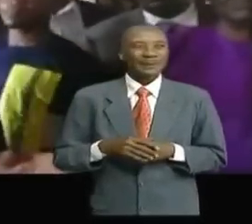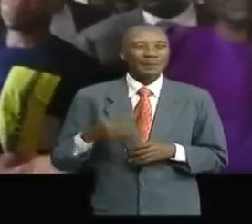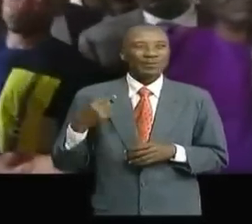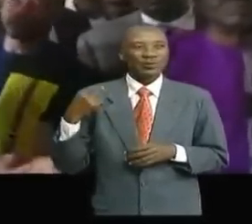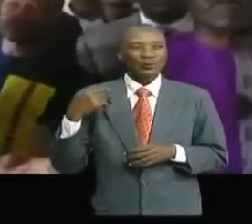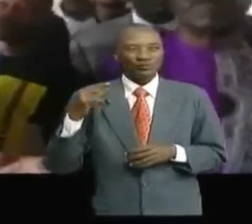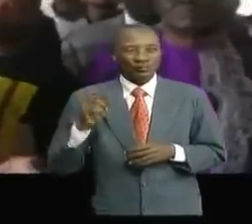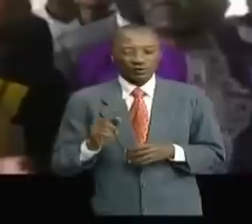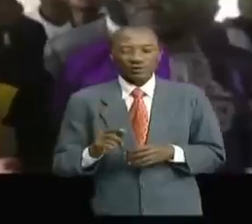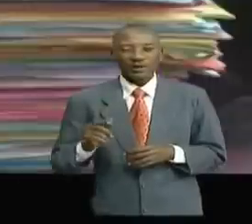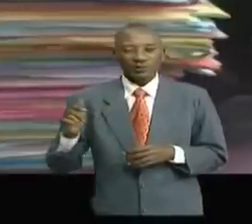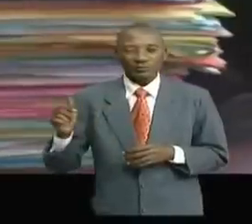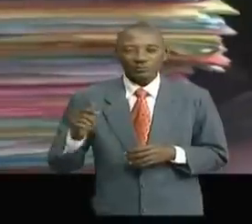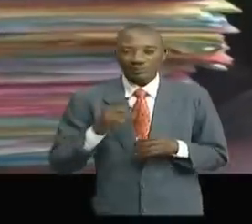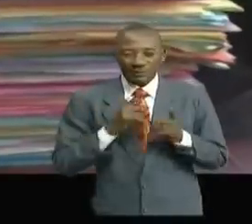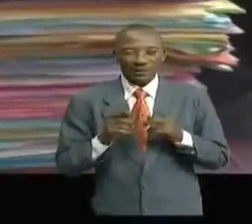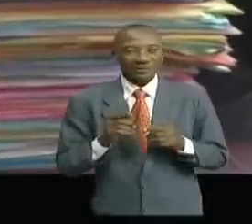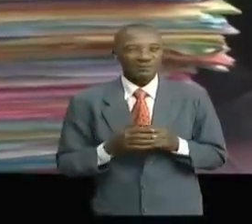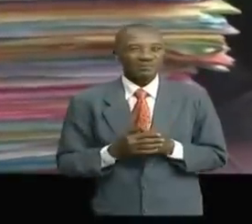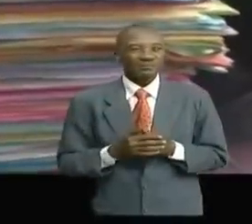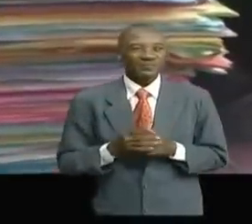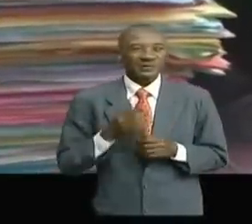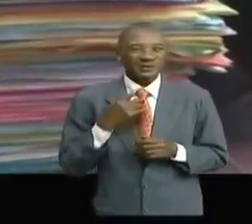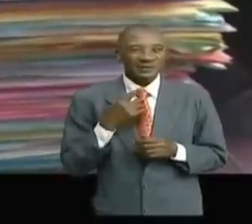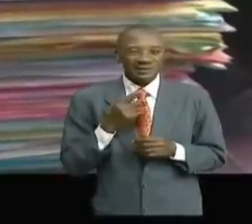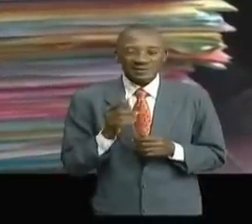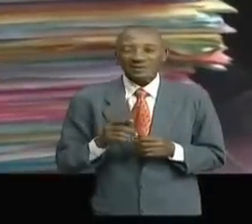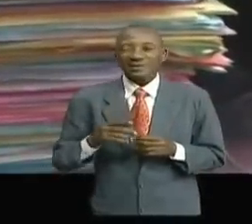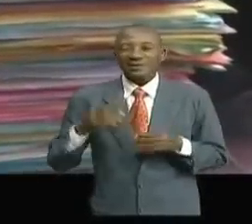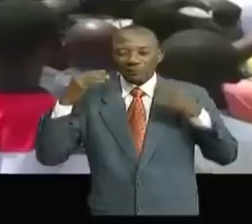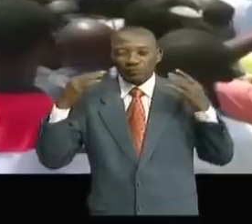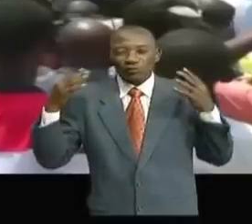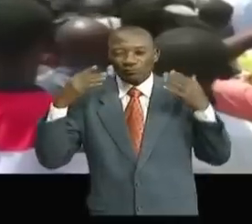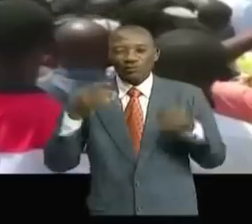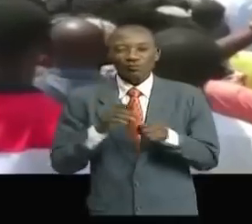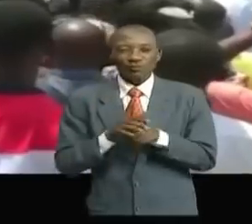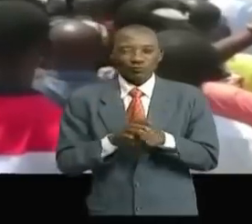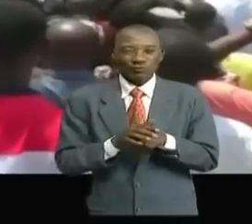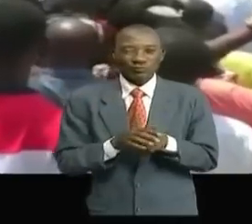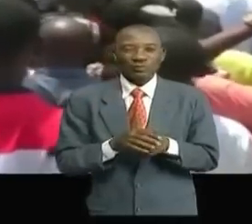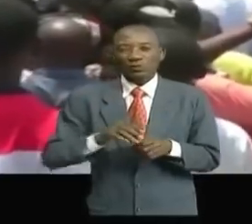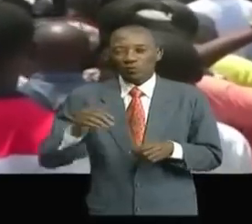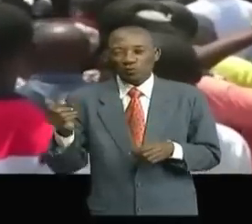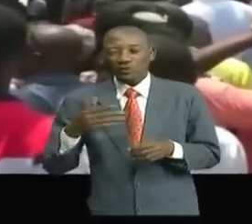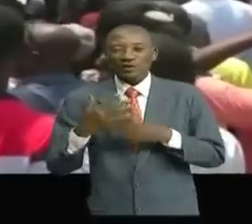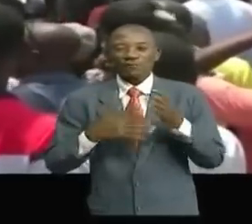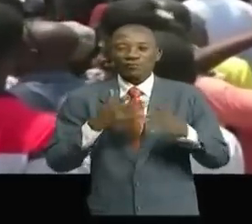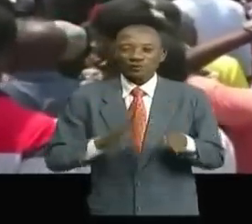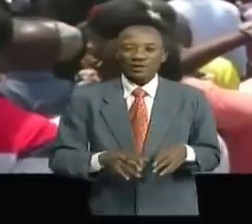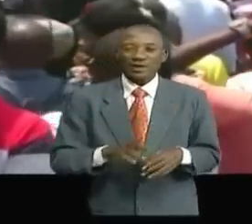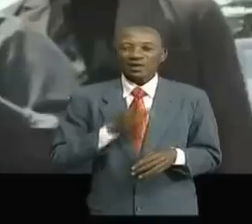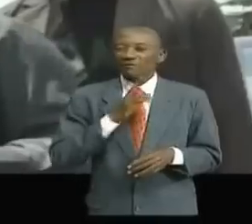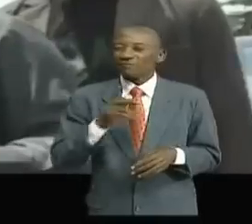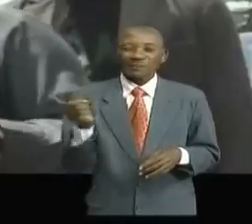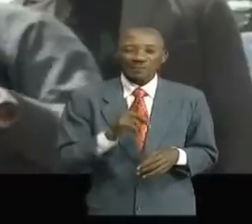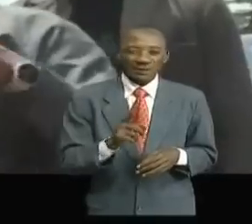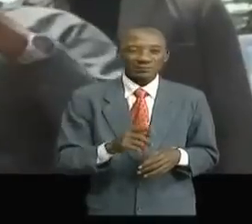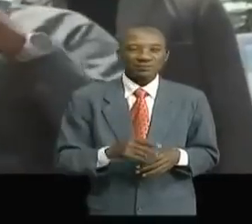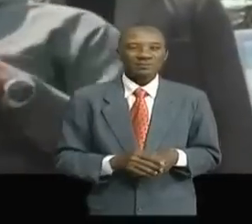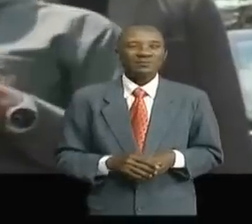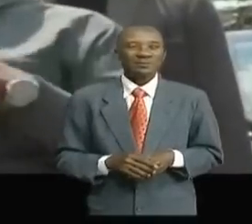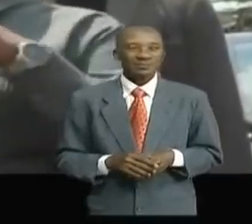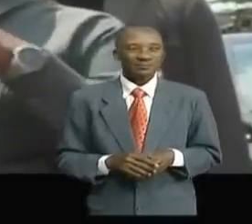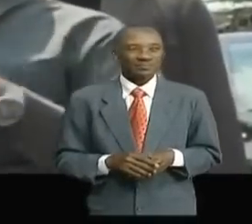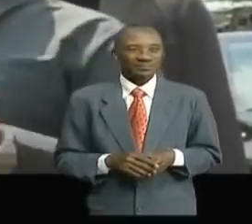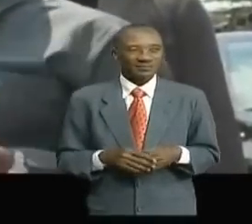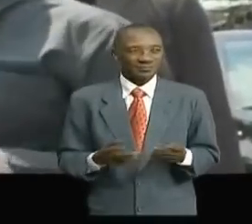préalable. Apparemment, c'est comme s'ils ne connaissent pas, ils viennent et puis ils repartent, comme tout ça. Ça passe, mais si on affiche, je pense qu'une bonne partie l'iront. Et il